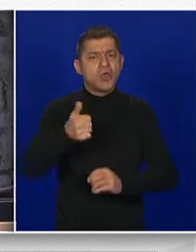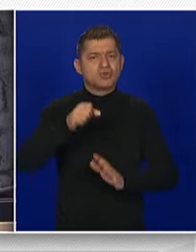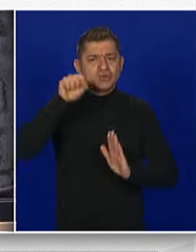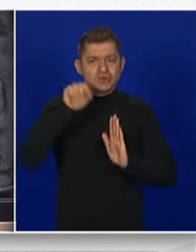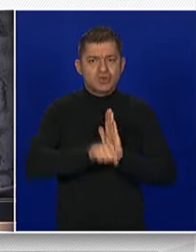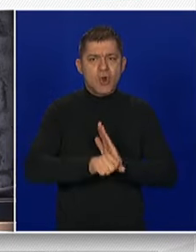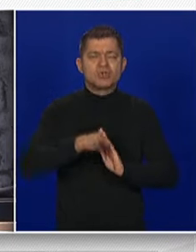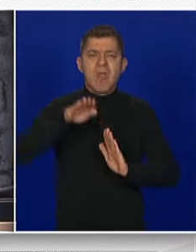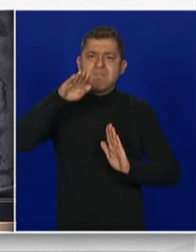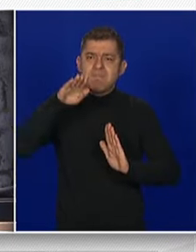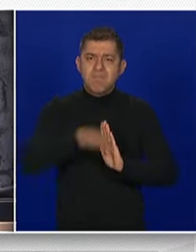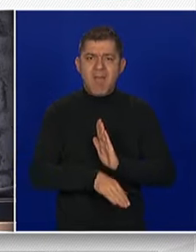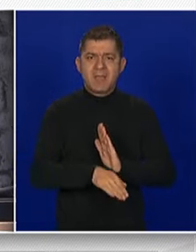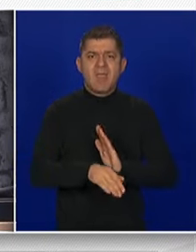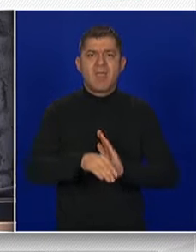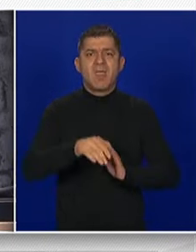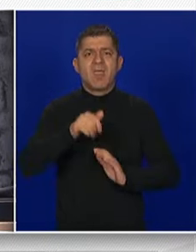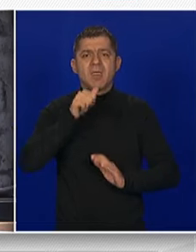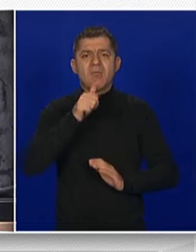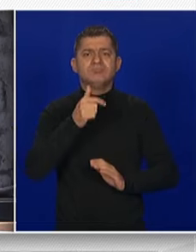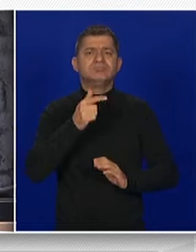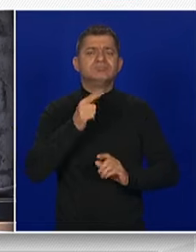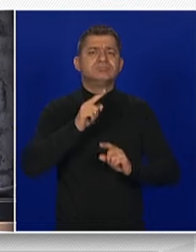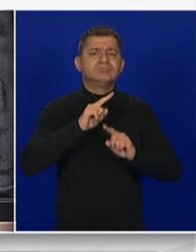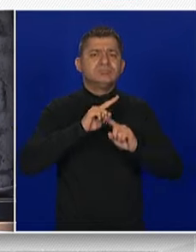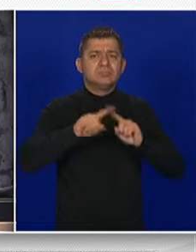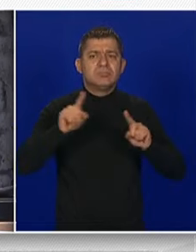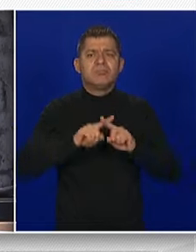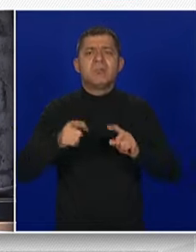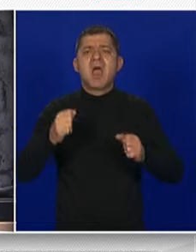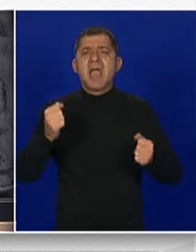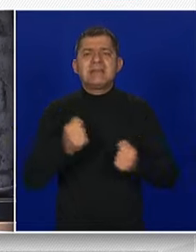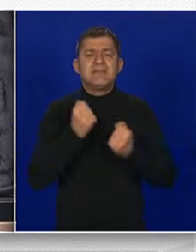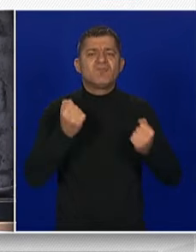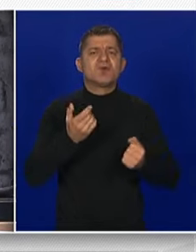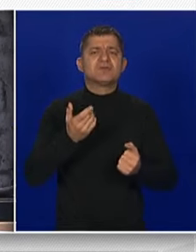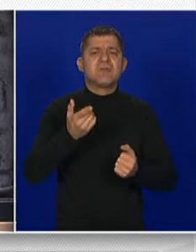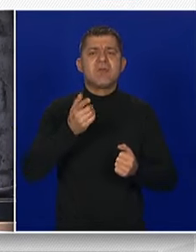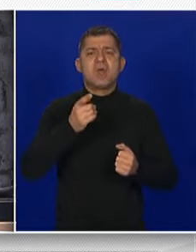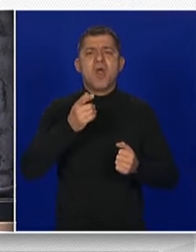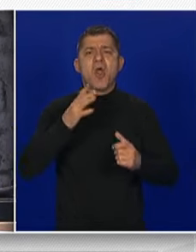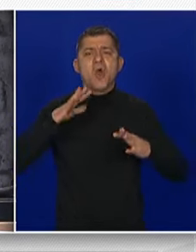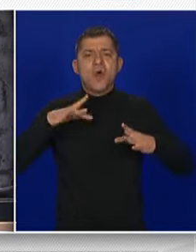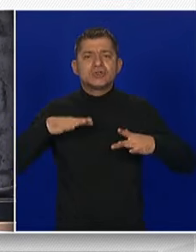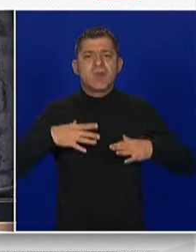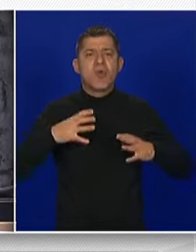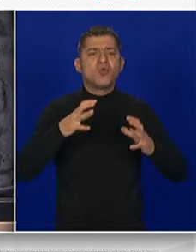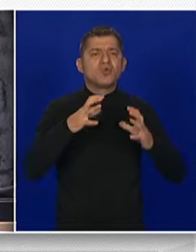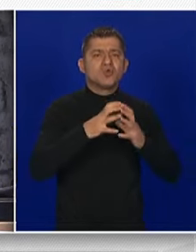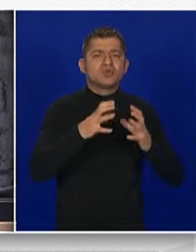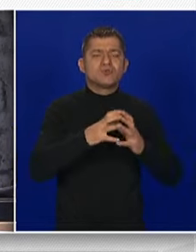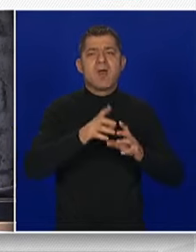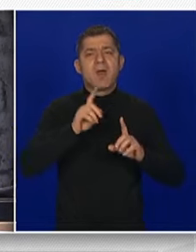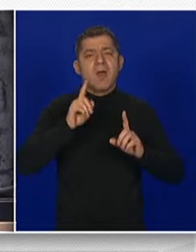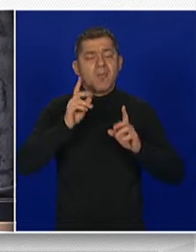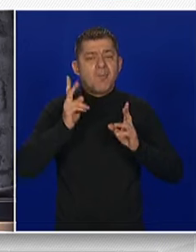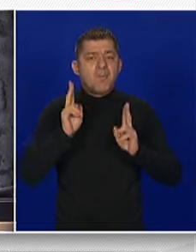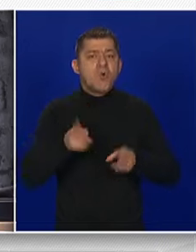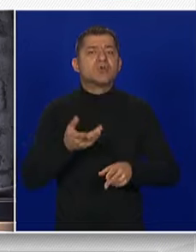dodatna mogućnost smanjenja određenih aktivnosti gospodarskih, društvenih i tako